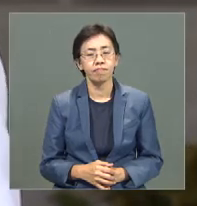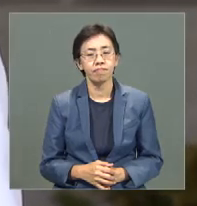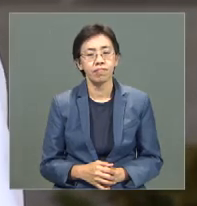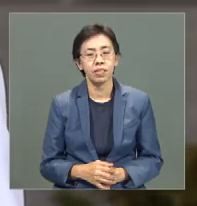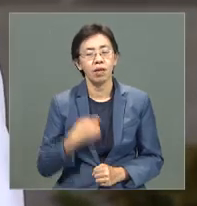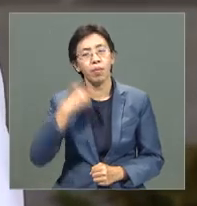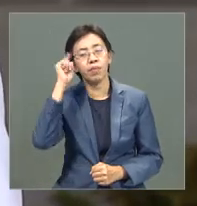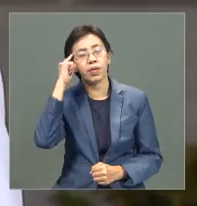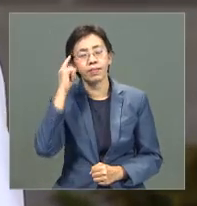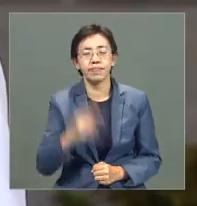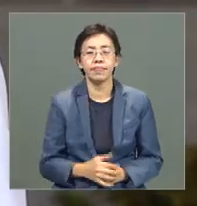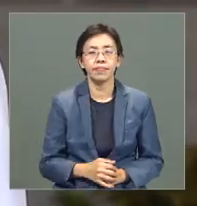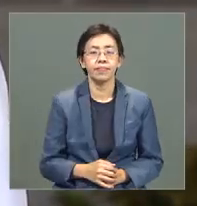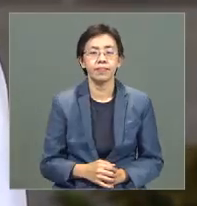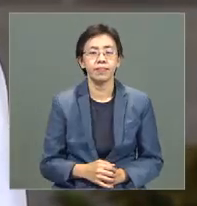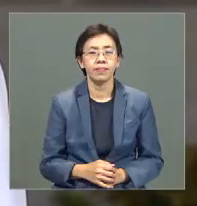ไม่ทราบเหมือนกัน